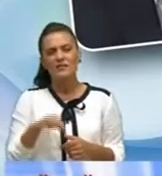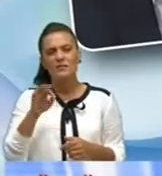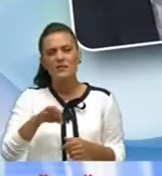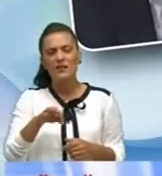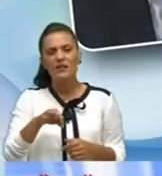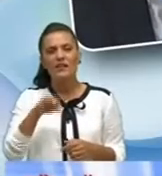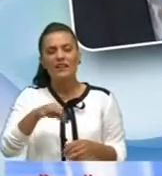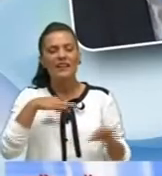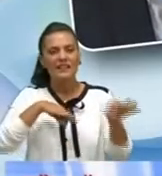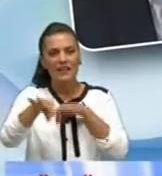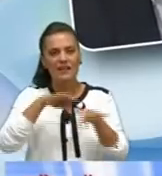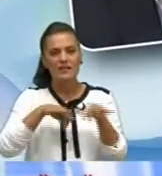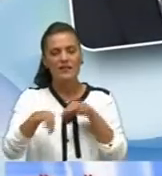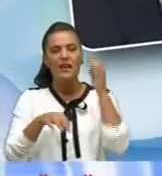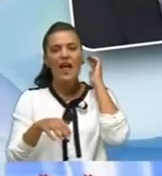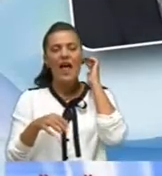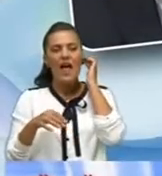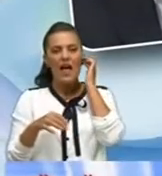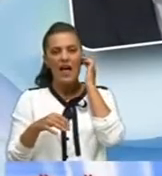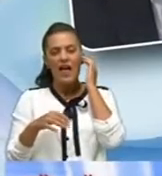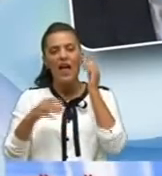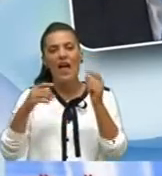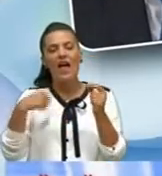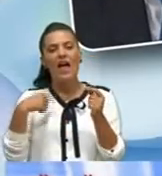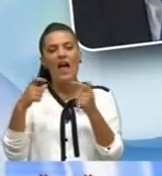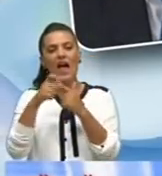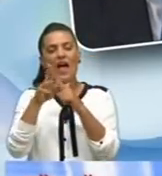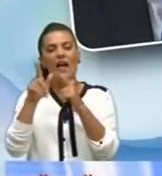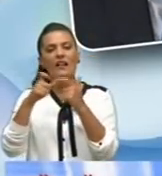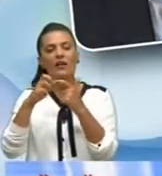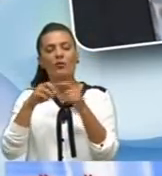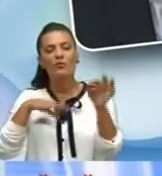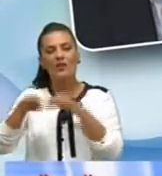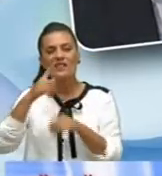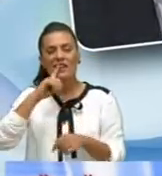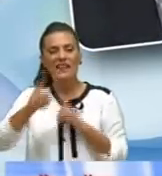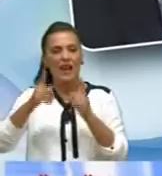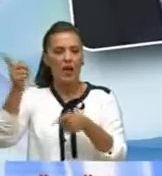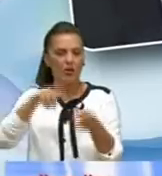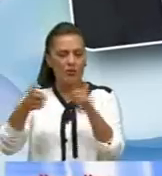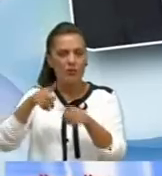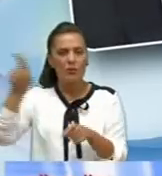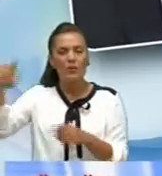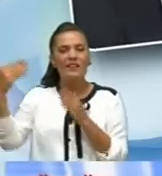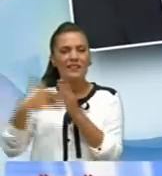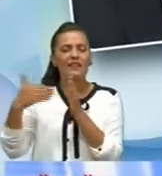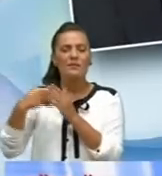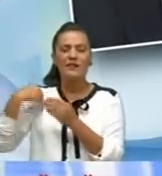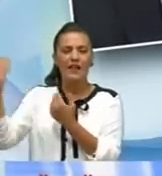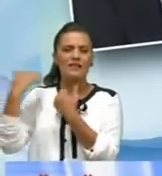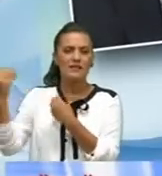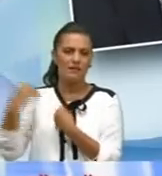teknelerimizin tasarımcısı Ekber Onuk Bey, onun mühendislik direktörü Barış Gümüşlüoğlu Bey, bunların çok büyük destekleri